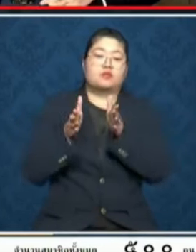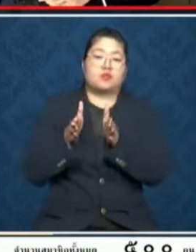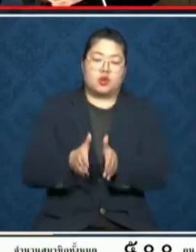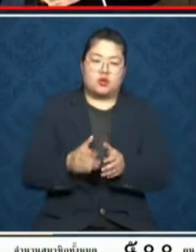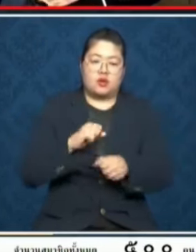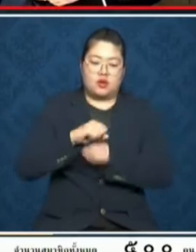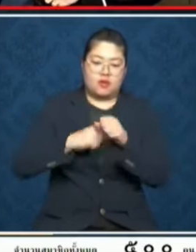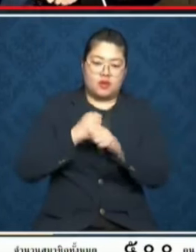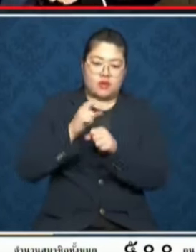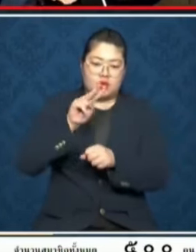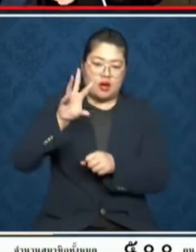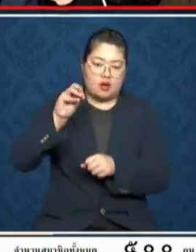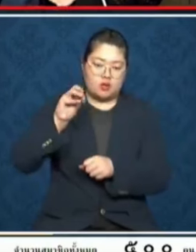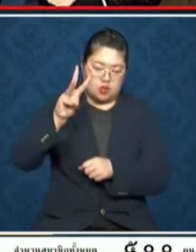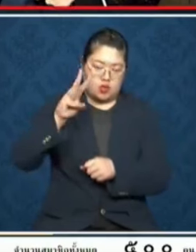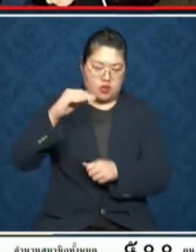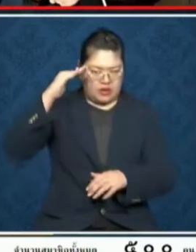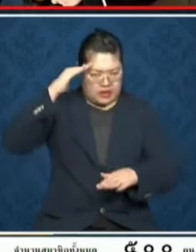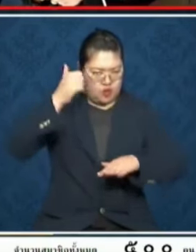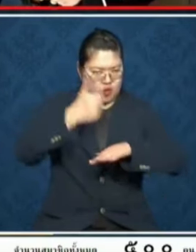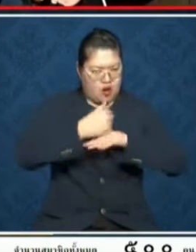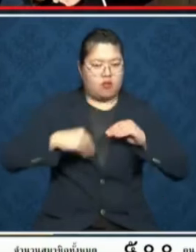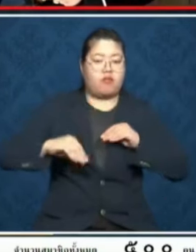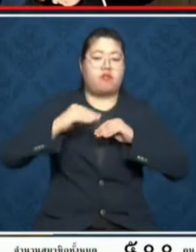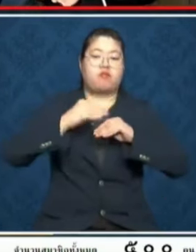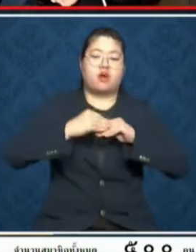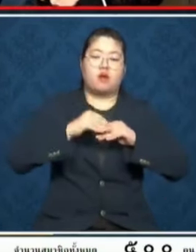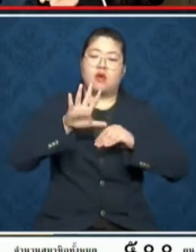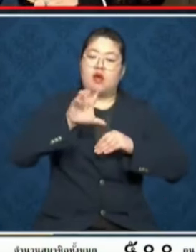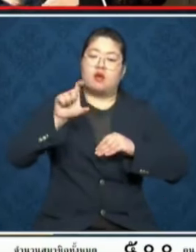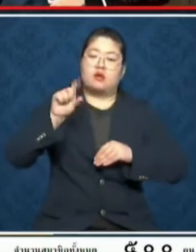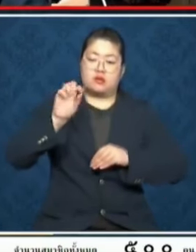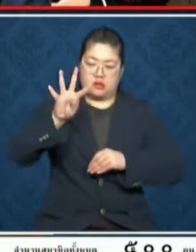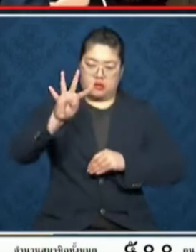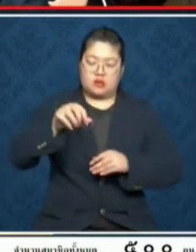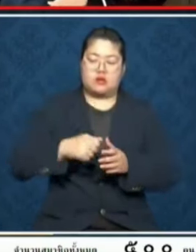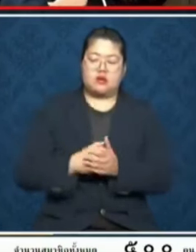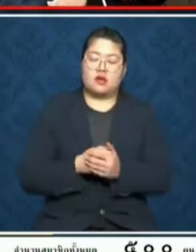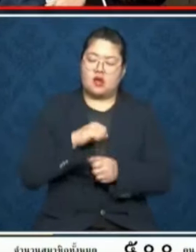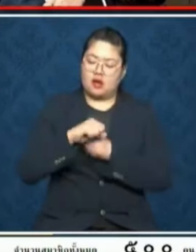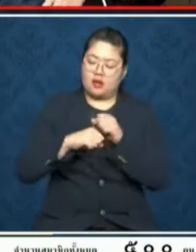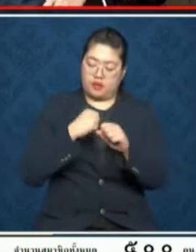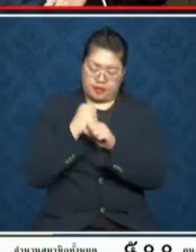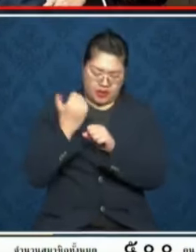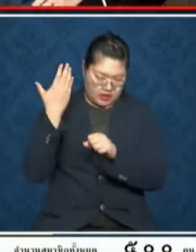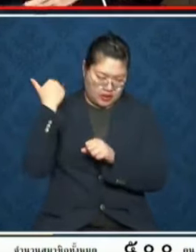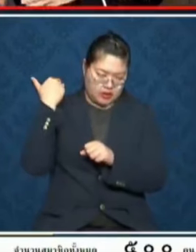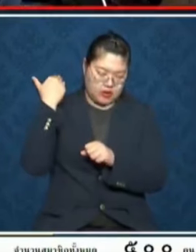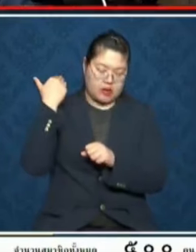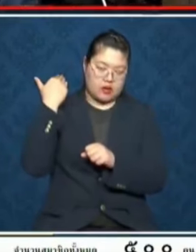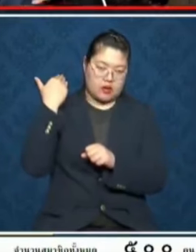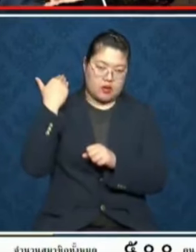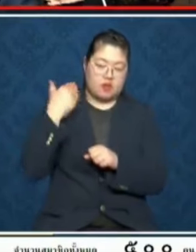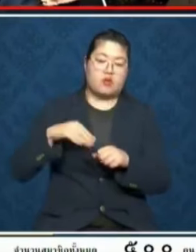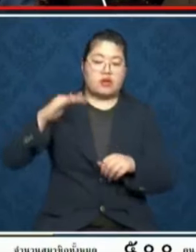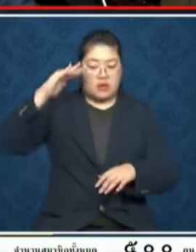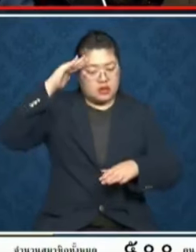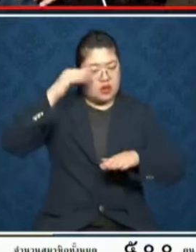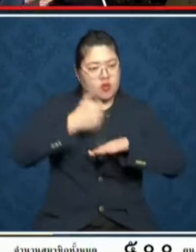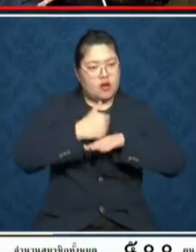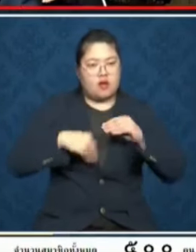ในปี66ก็มีนายพลใหม่เพิ่มอีก524นายค่ะและเมื่อปีที่แล้วนะคะที่มีนายพลเ